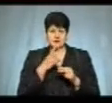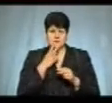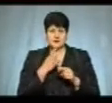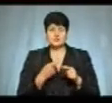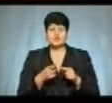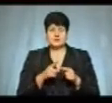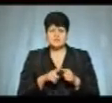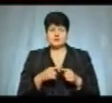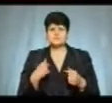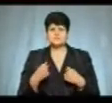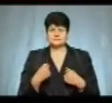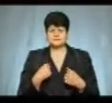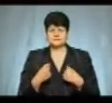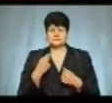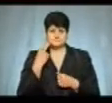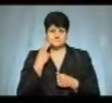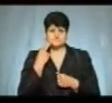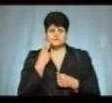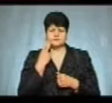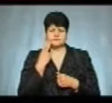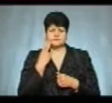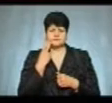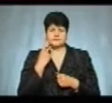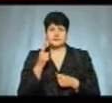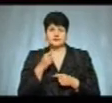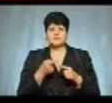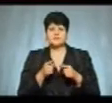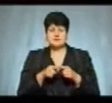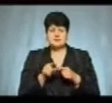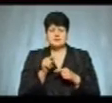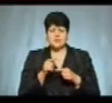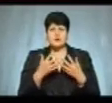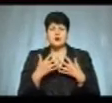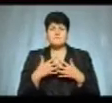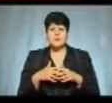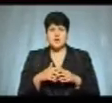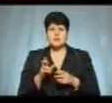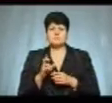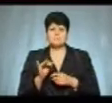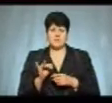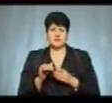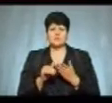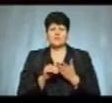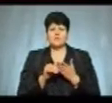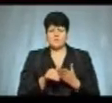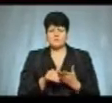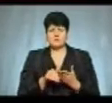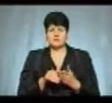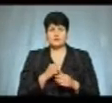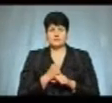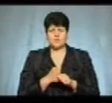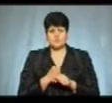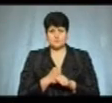ці страждання постійні, що такий апарат би поміг в